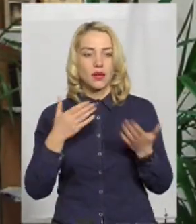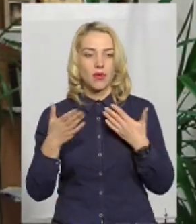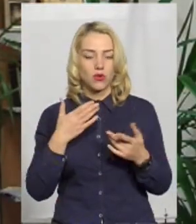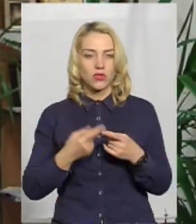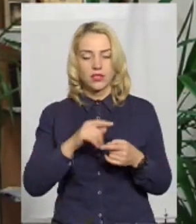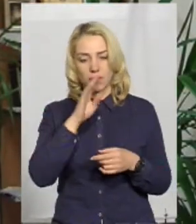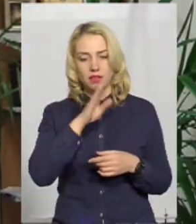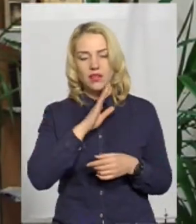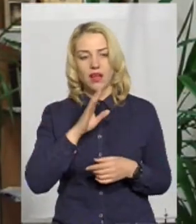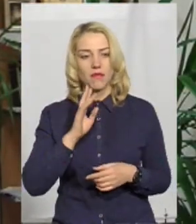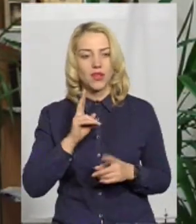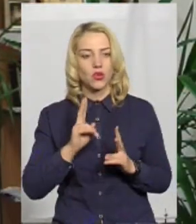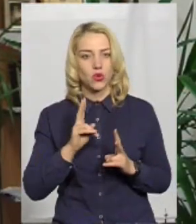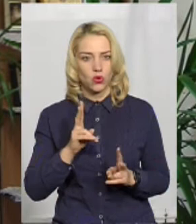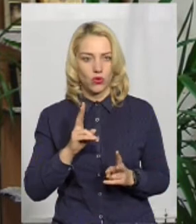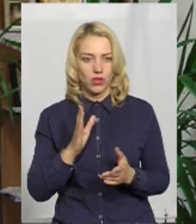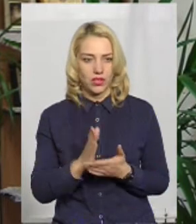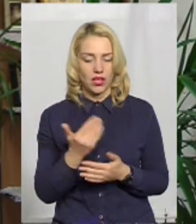тими батьками, які є його